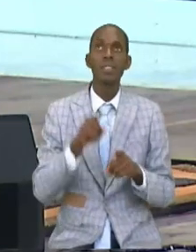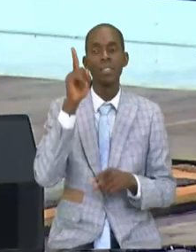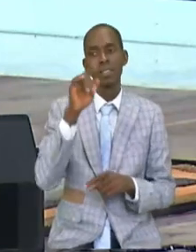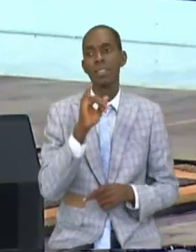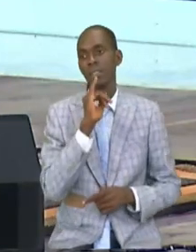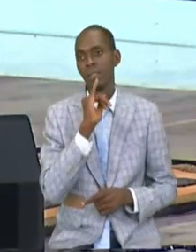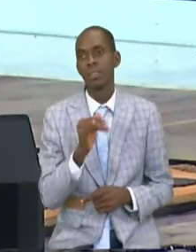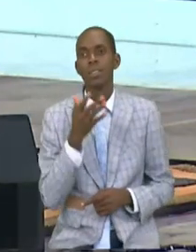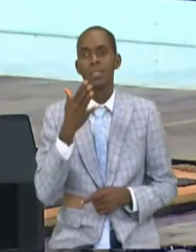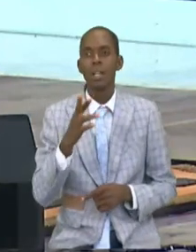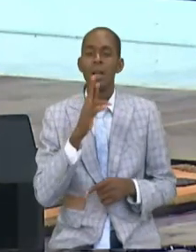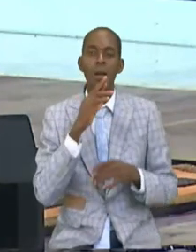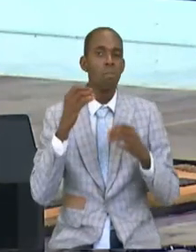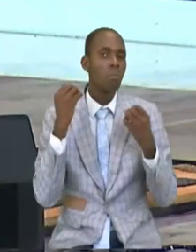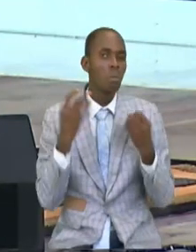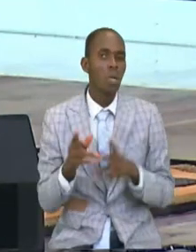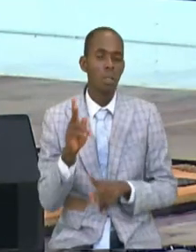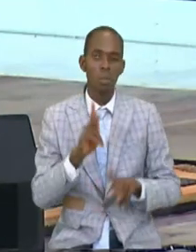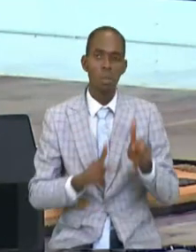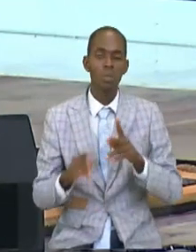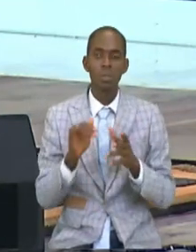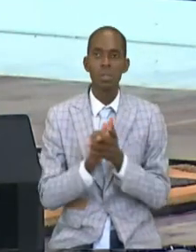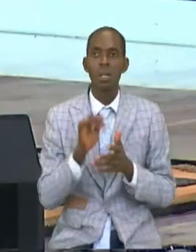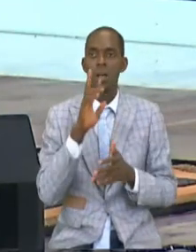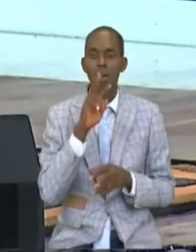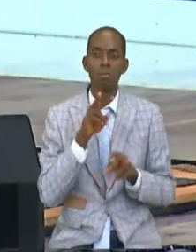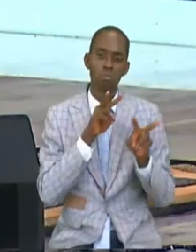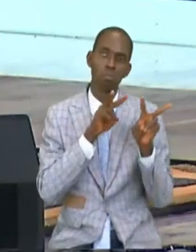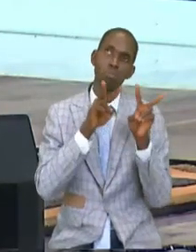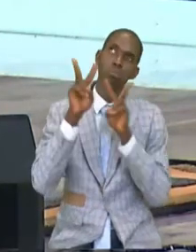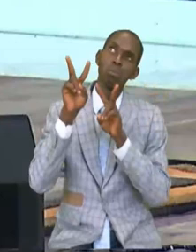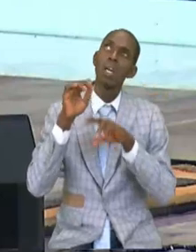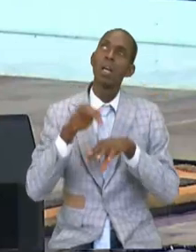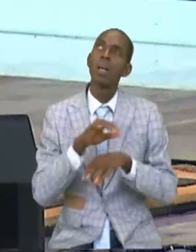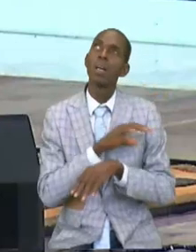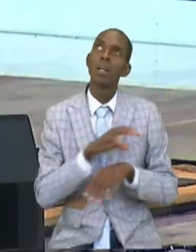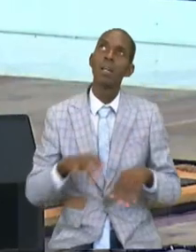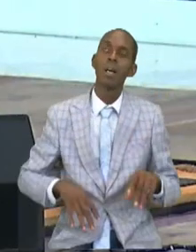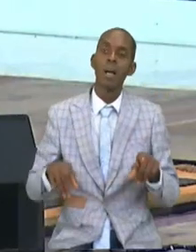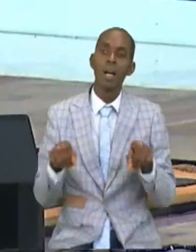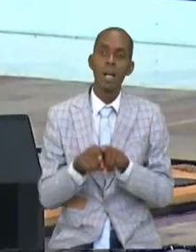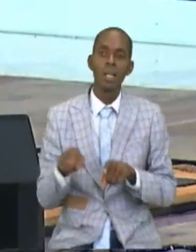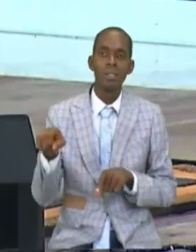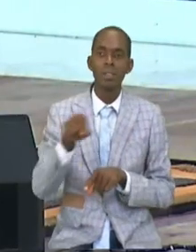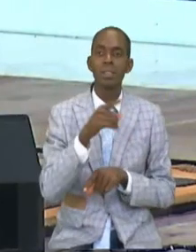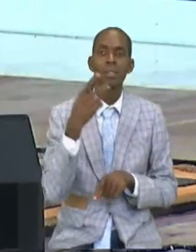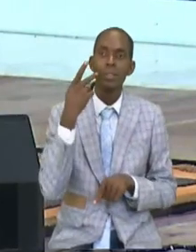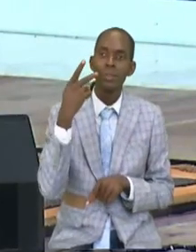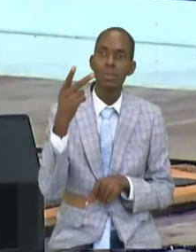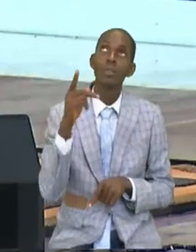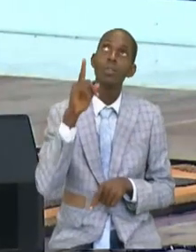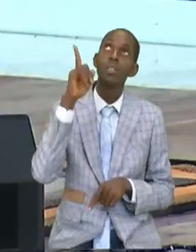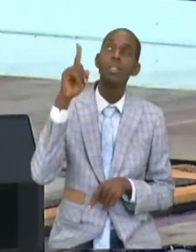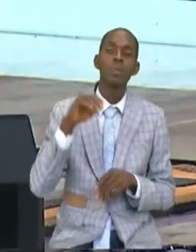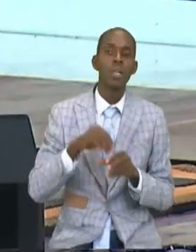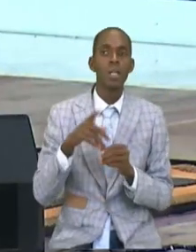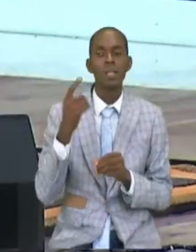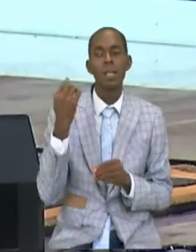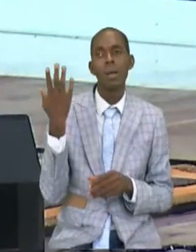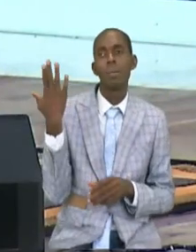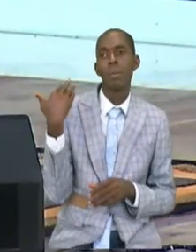est. Il y a plusieurs personnes qui regardent Christ comme ils l'avaient vu dans le